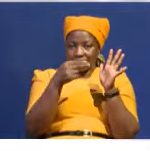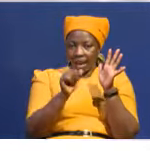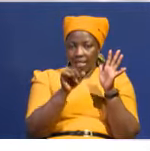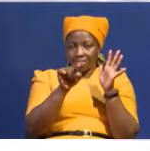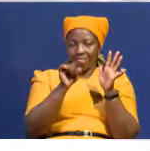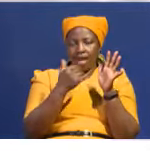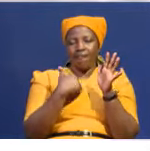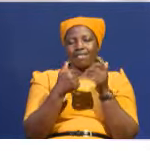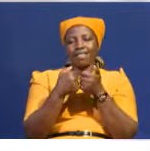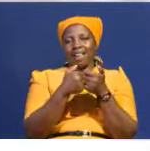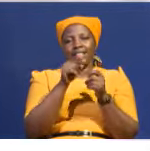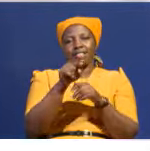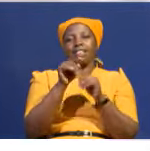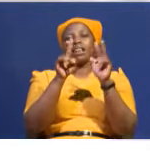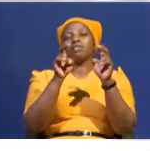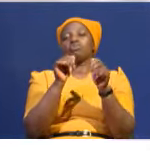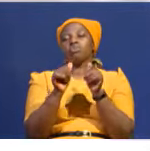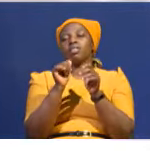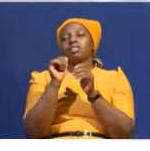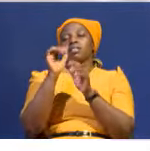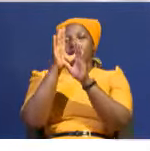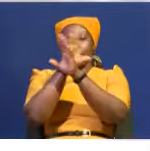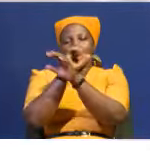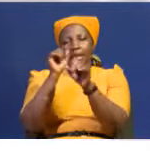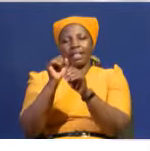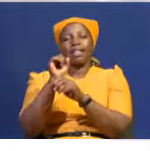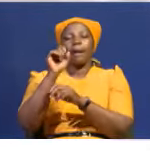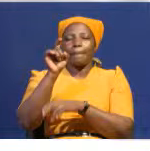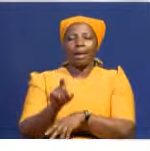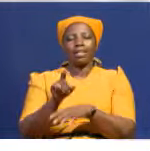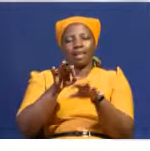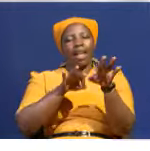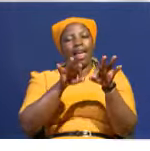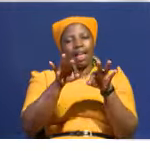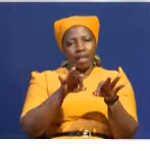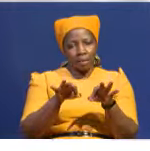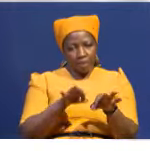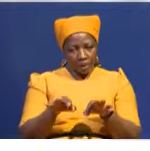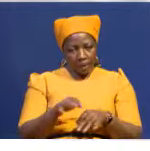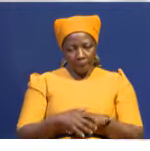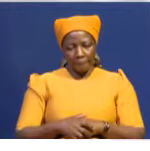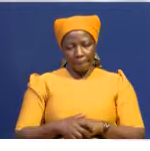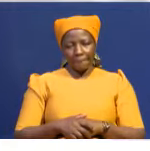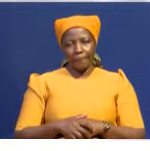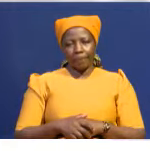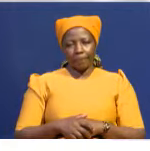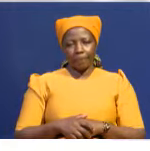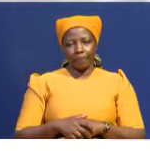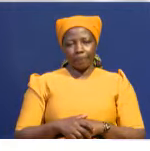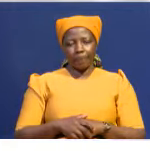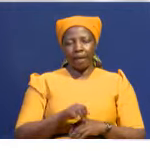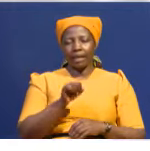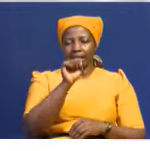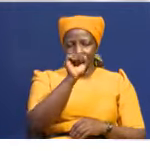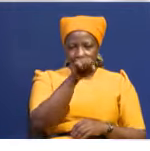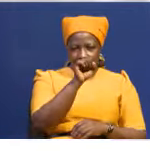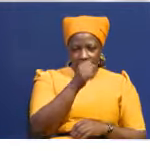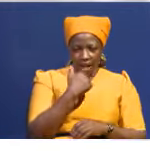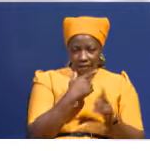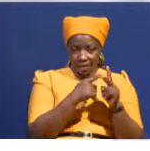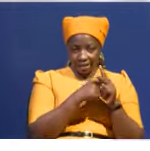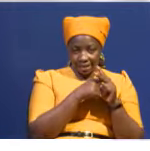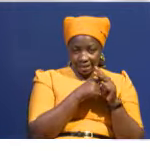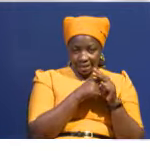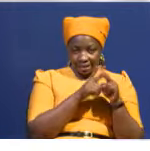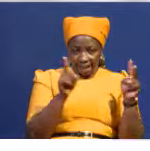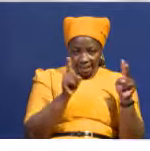hayo ni masuala ambayo rais hata sita kuelezea kwamba japo tumeshaanza mkondo huu ama mfumo